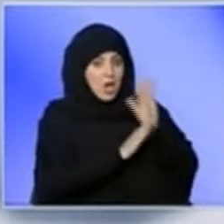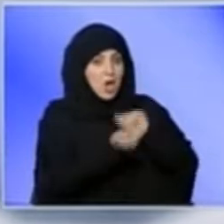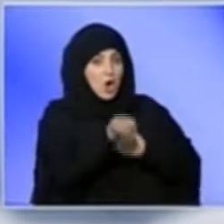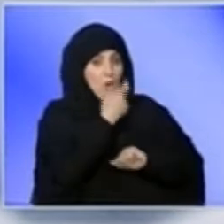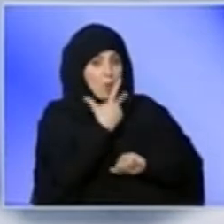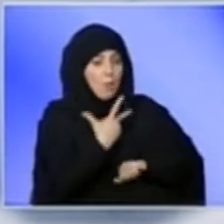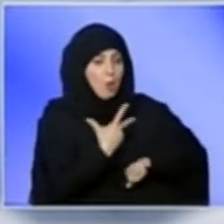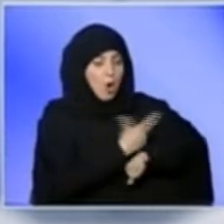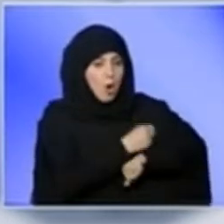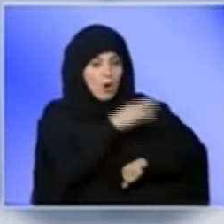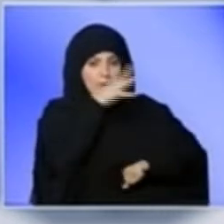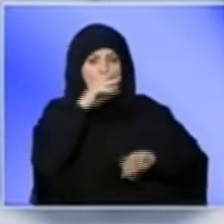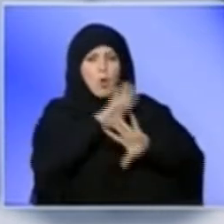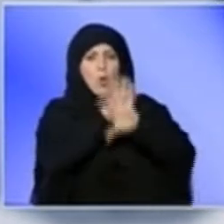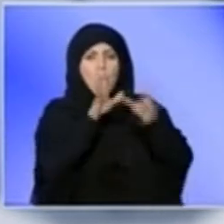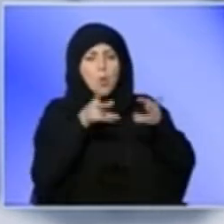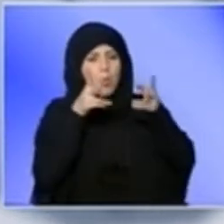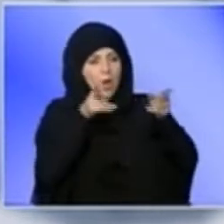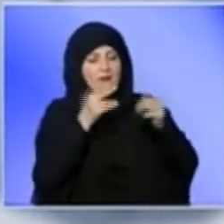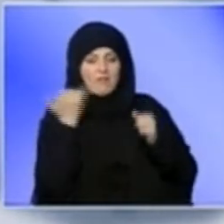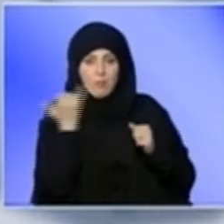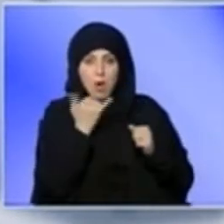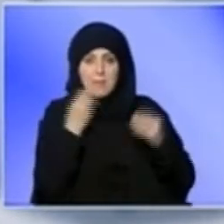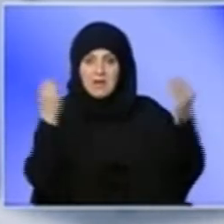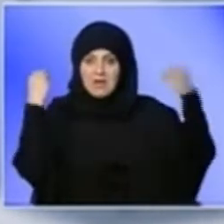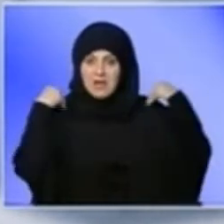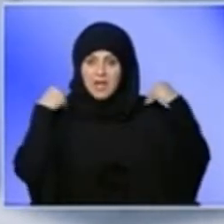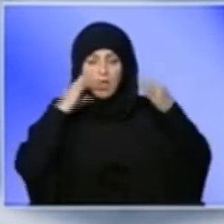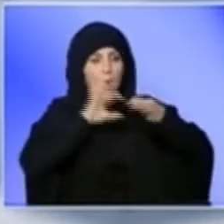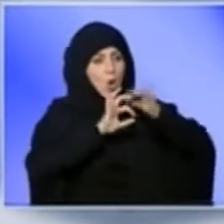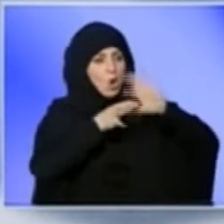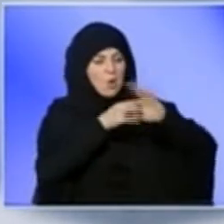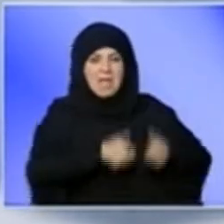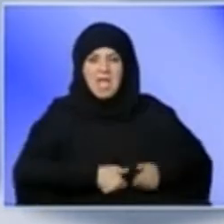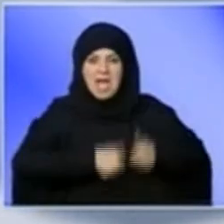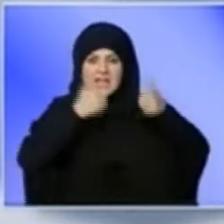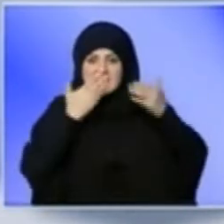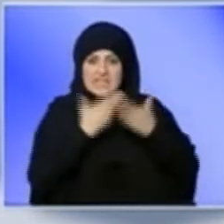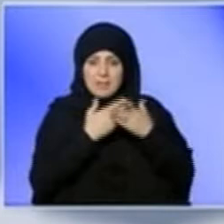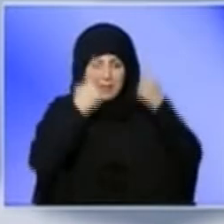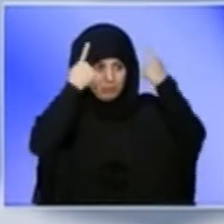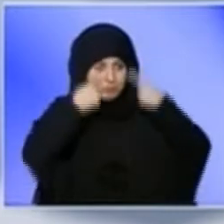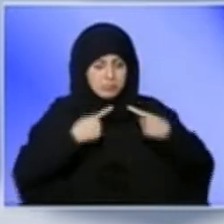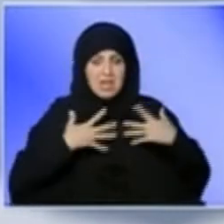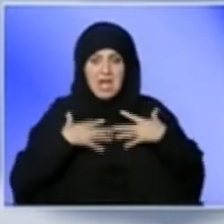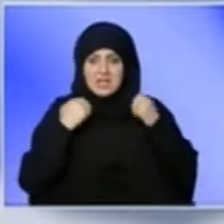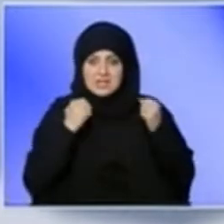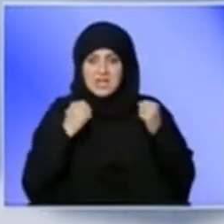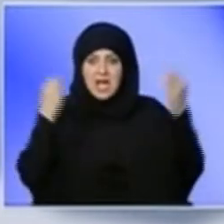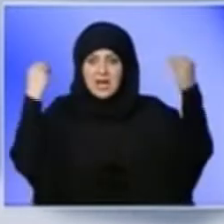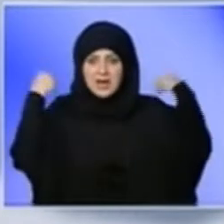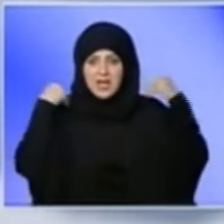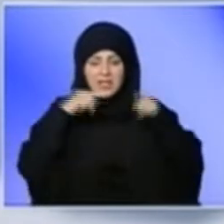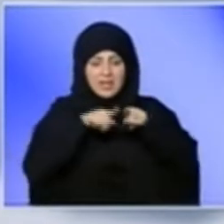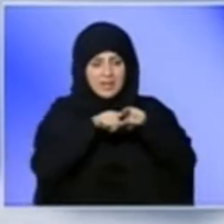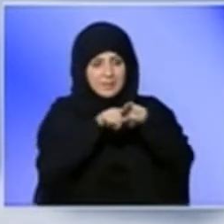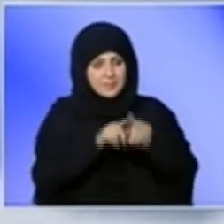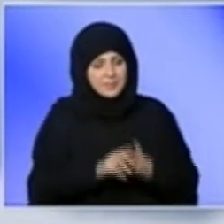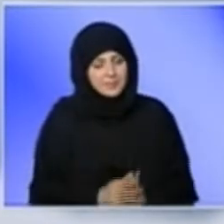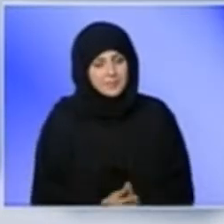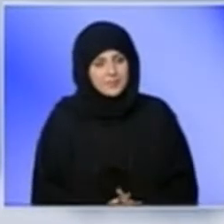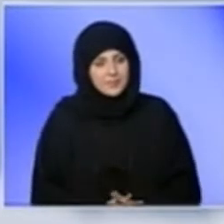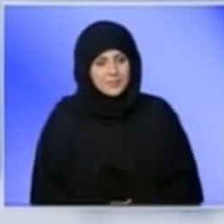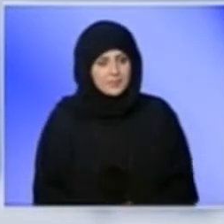المنشطات وحثها على الالتزام بالقيم الرياضية والأولمبية من أجل تحقيق النزاهة في المجال الرياضي.